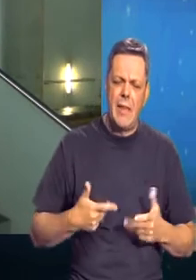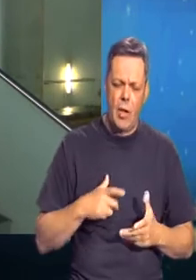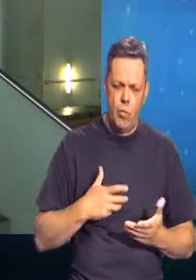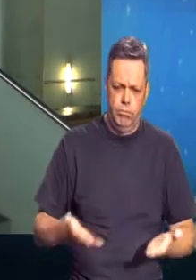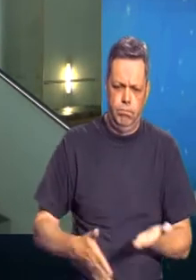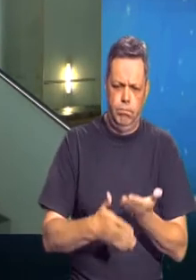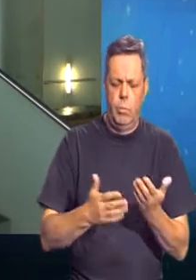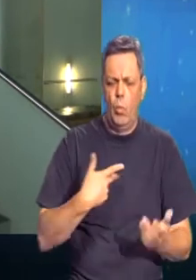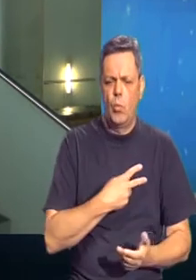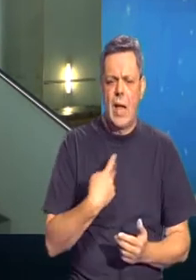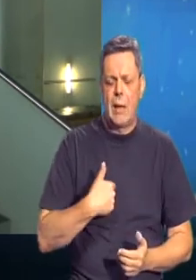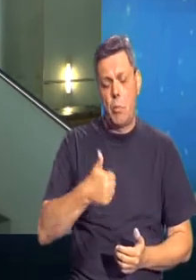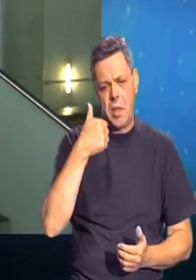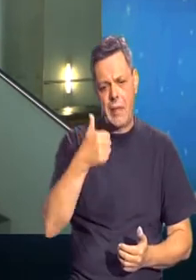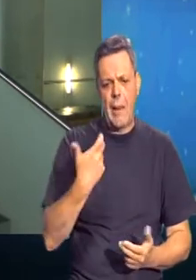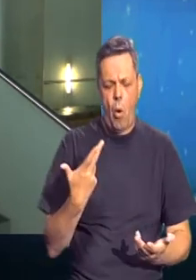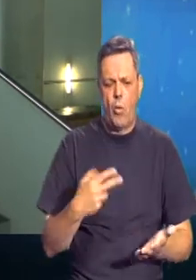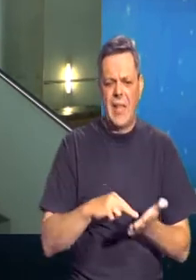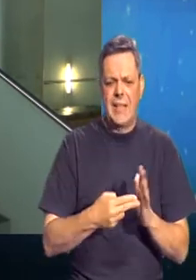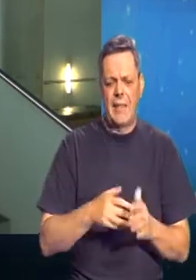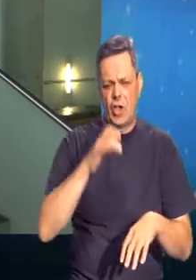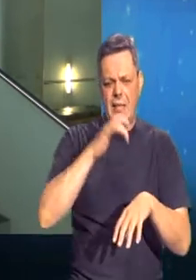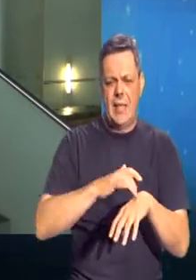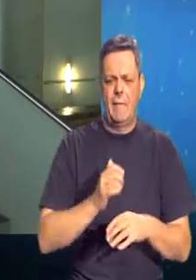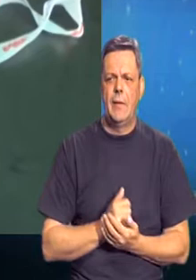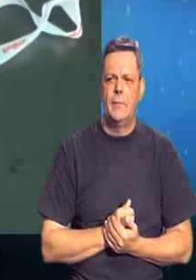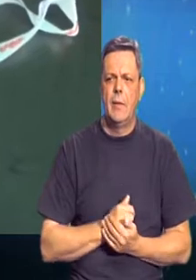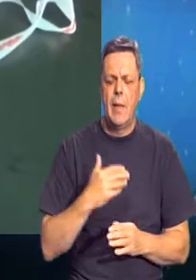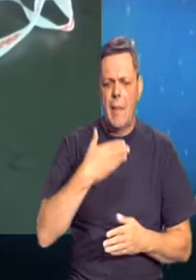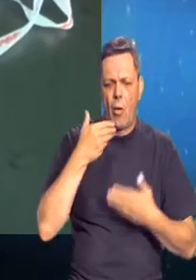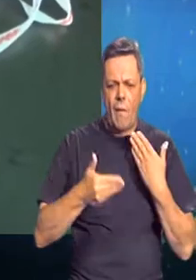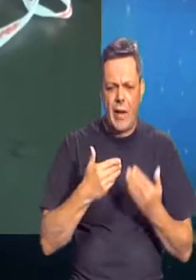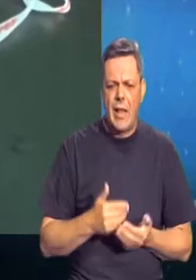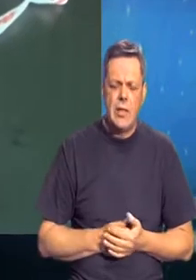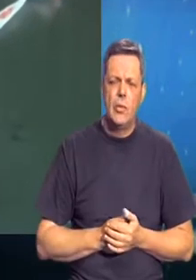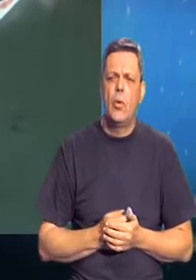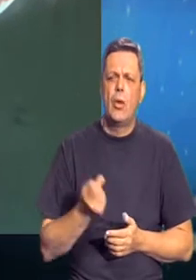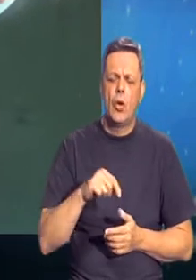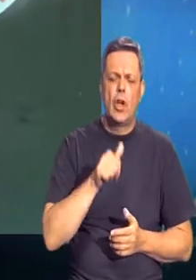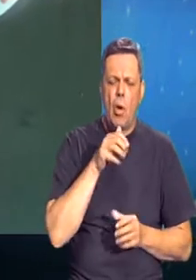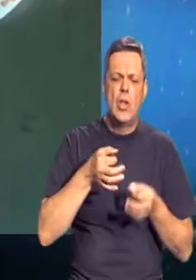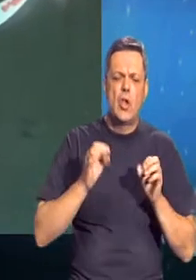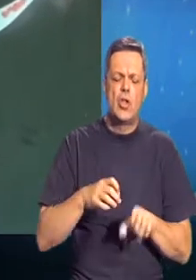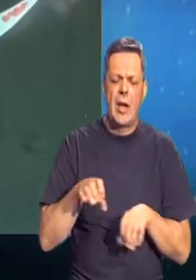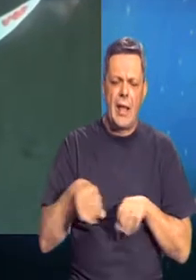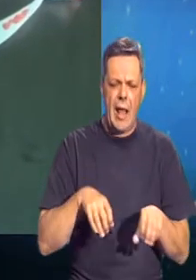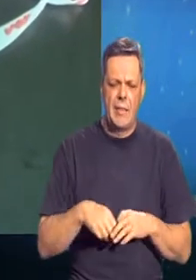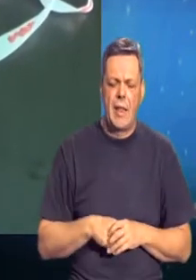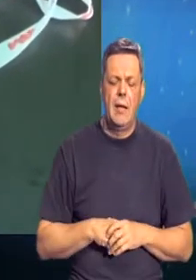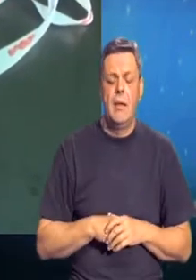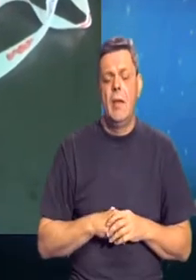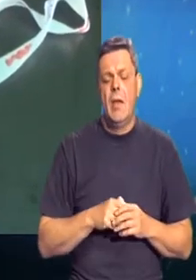mladih u gradu Zagrebu jedan od strateških ciljeva. Na konferenciju je iz Italije stigao i socijalni radnik